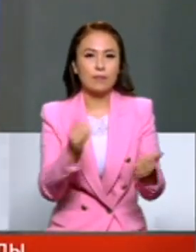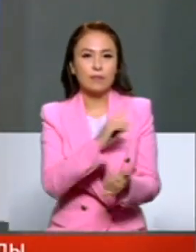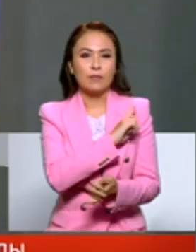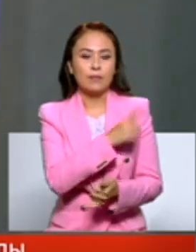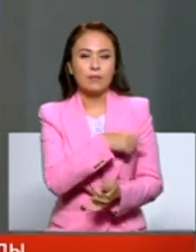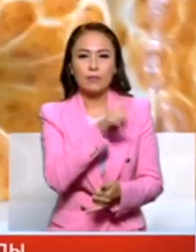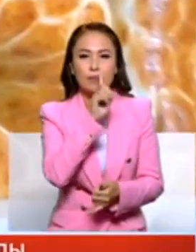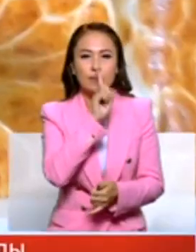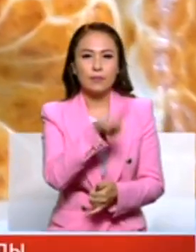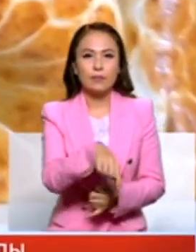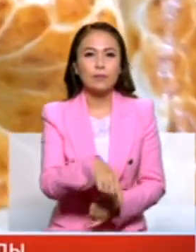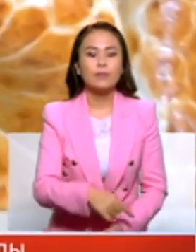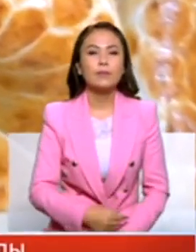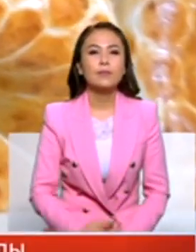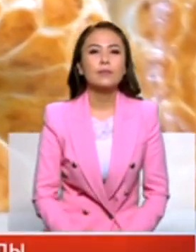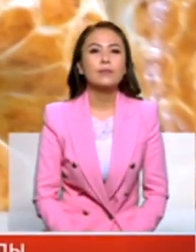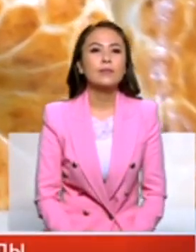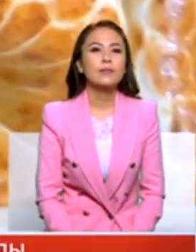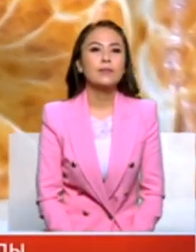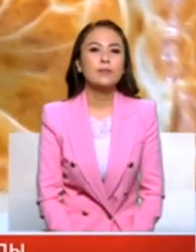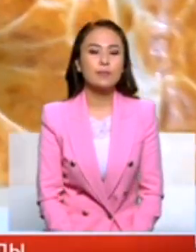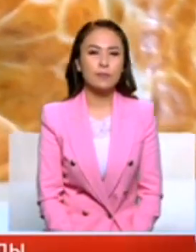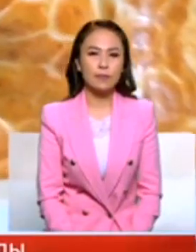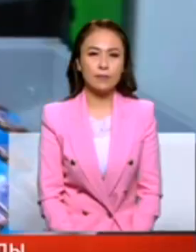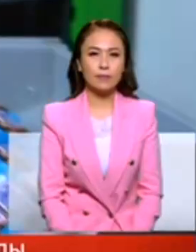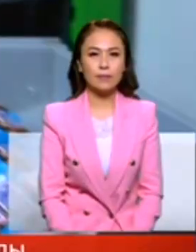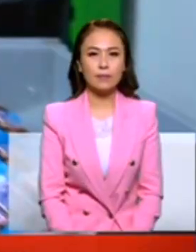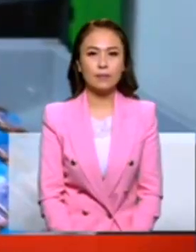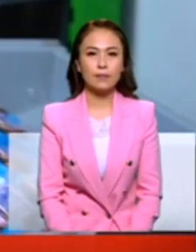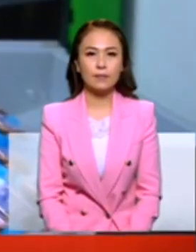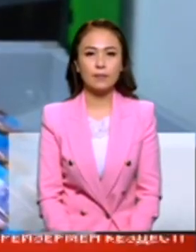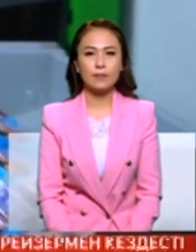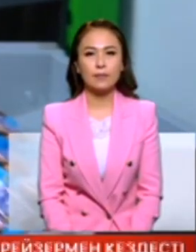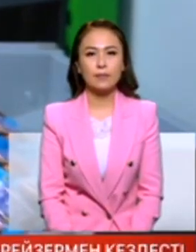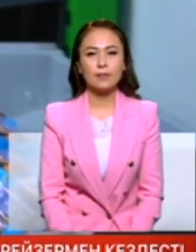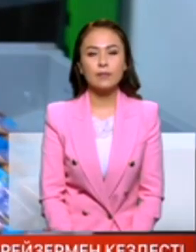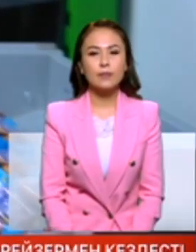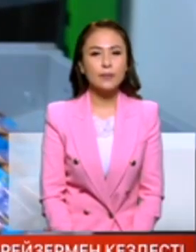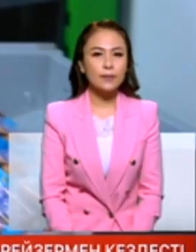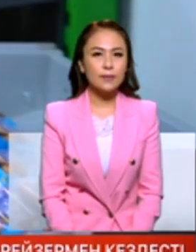қоймайды, дейді билік өкілдері. Ғани Қалмаханов, Нұрлан Нұрбек, Қазақстан ұлттық телеарнасы, Шымкент.